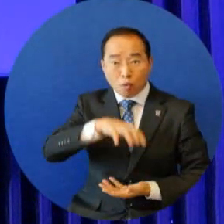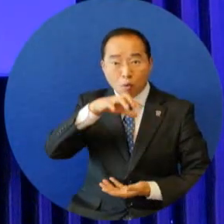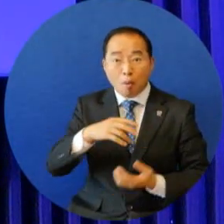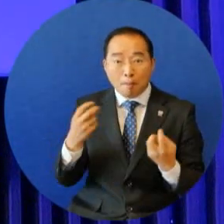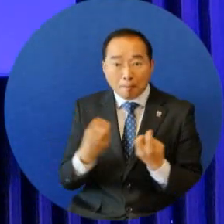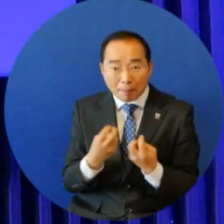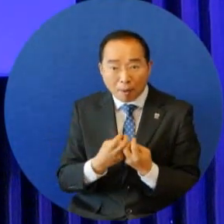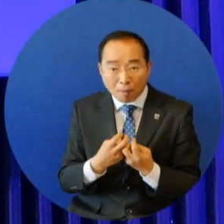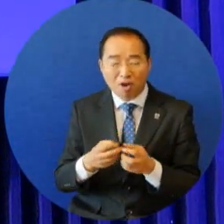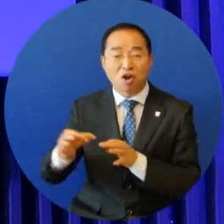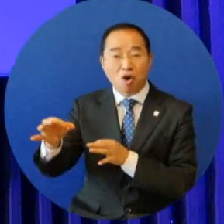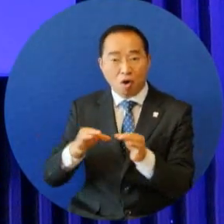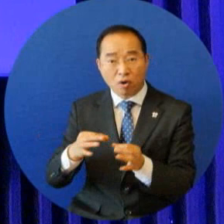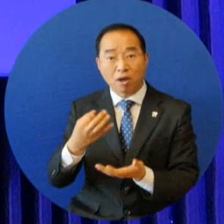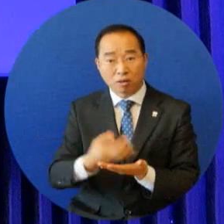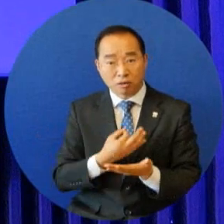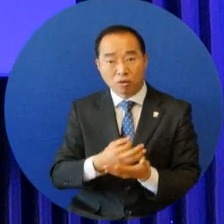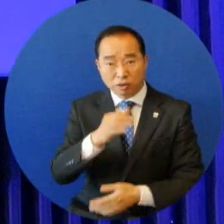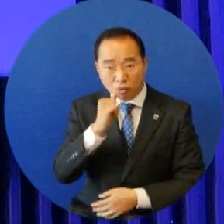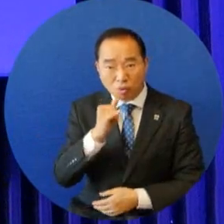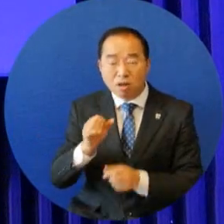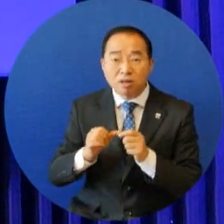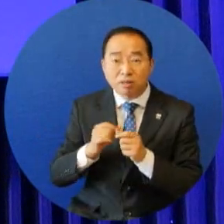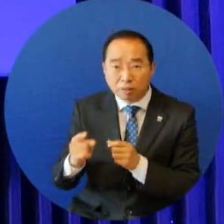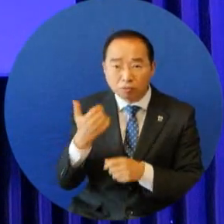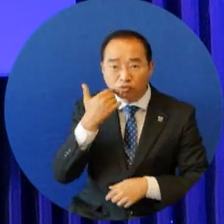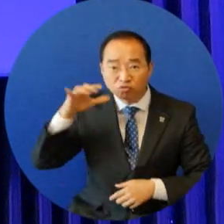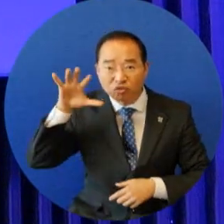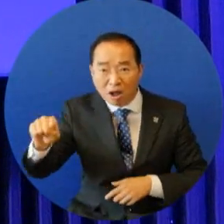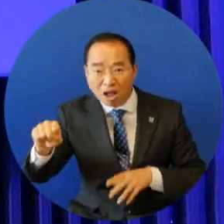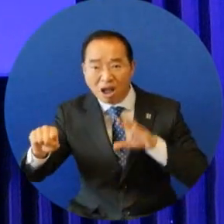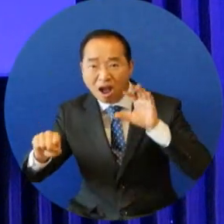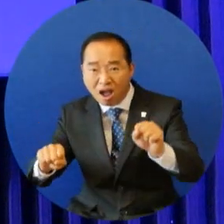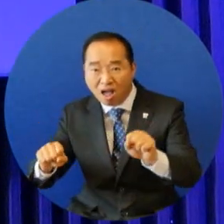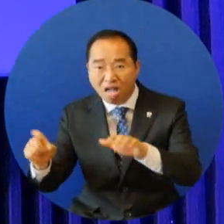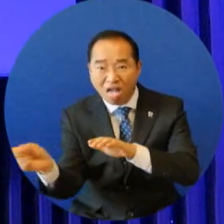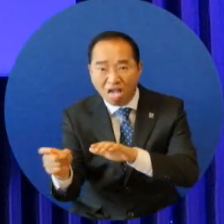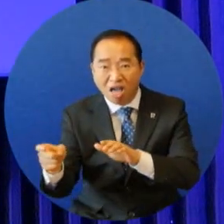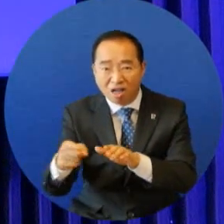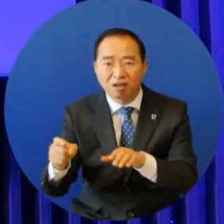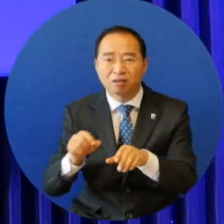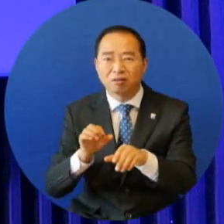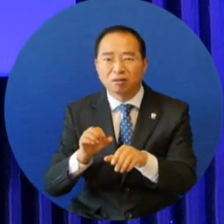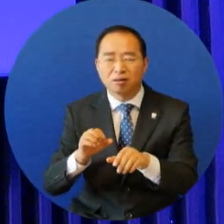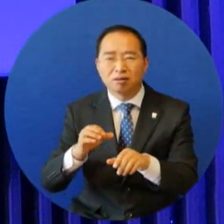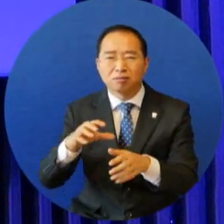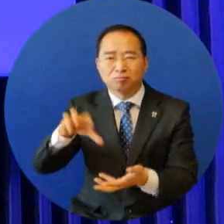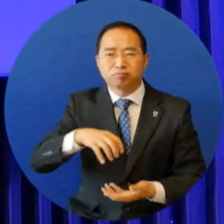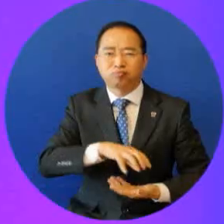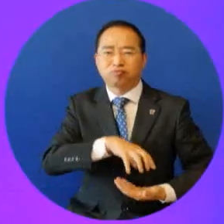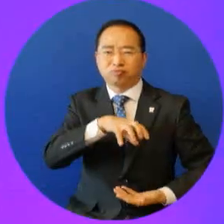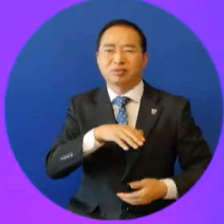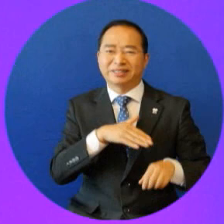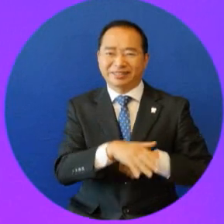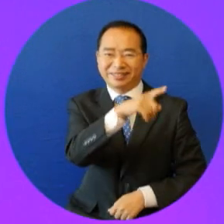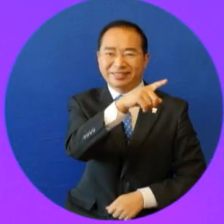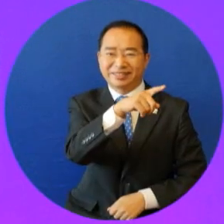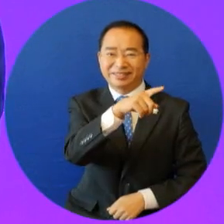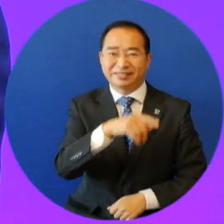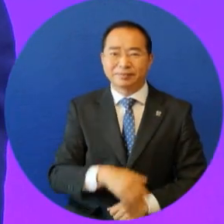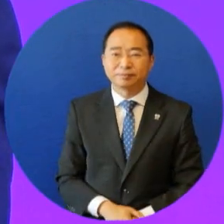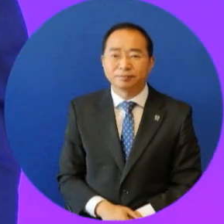것도 있었지만 대부분이 약탈전쟁이나 정복전쟁을 통해서 부를 습득했던 거거든요.